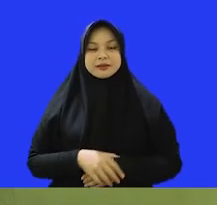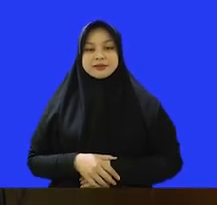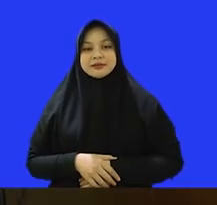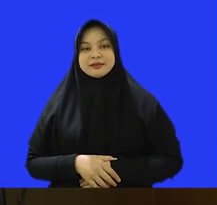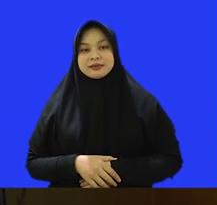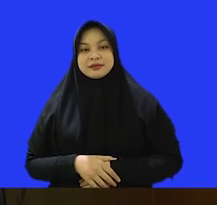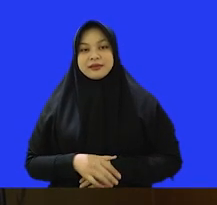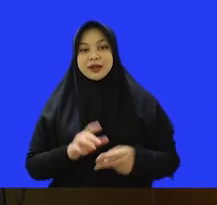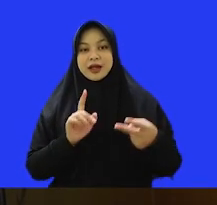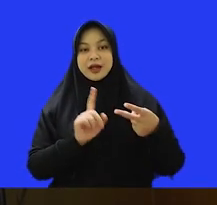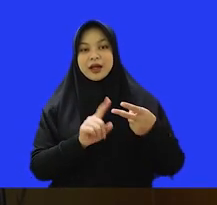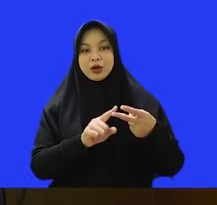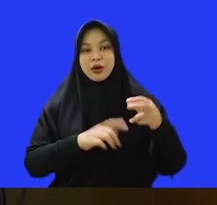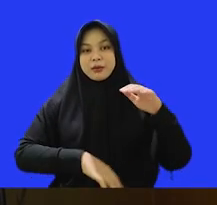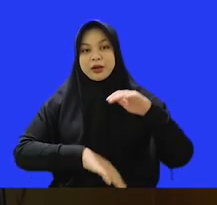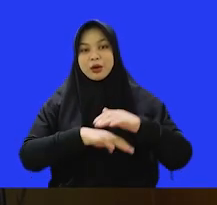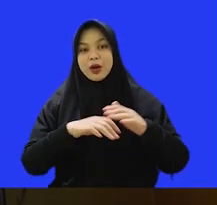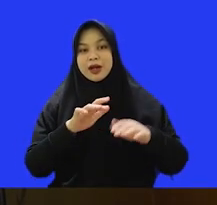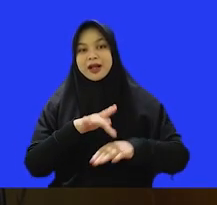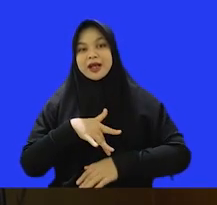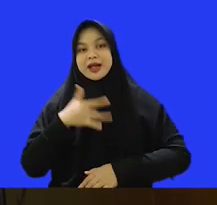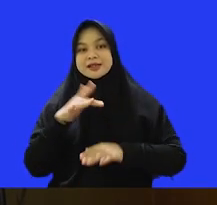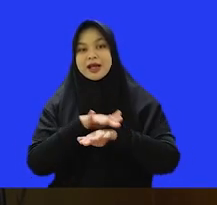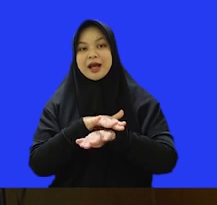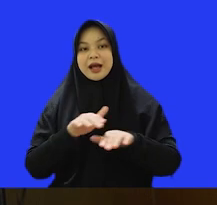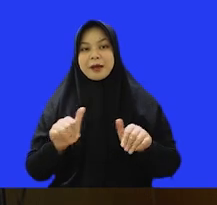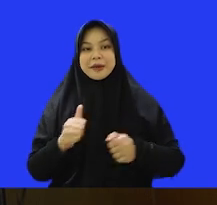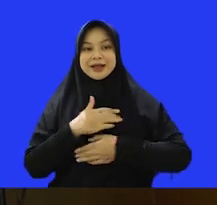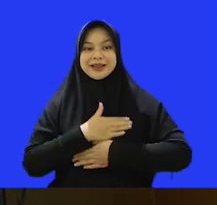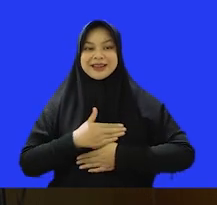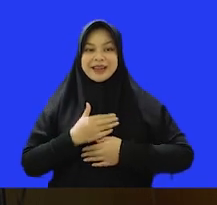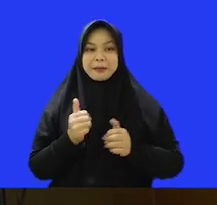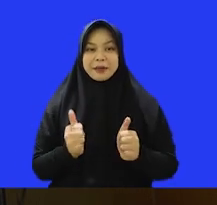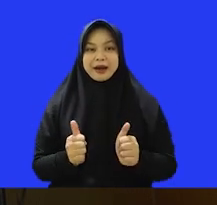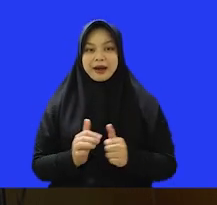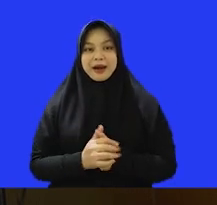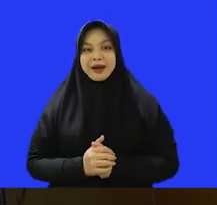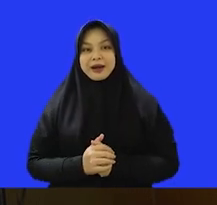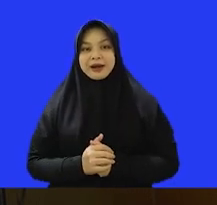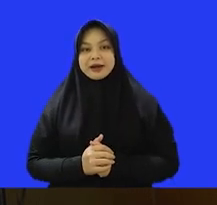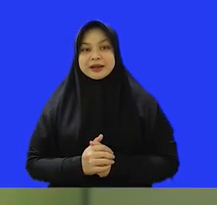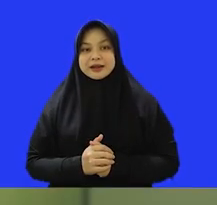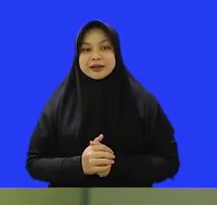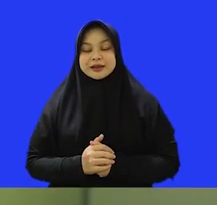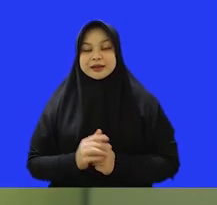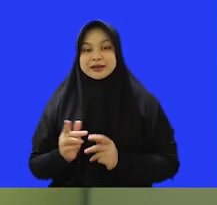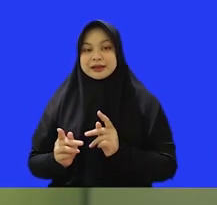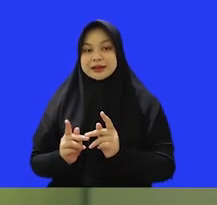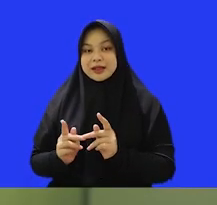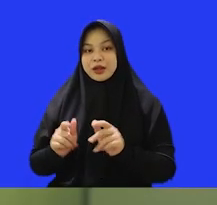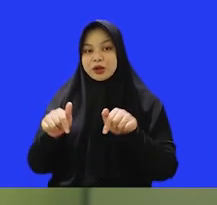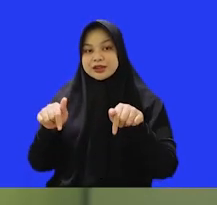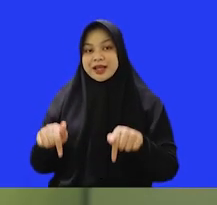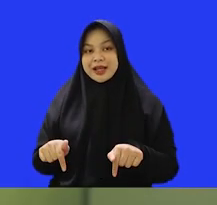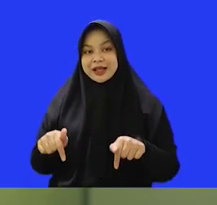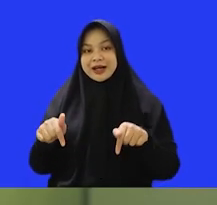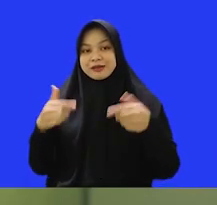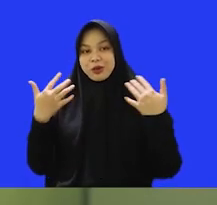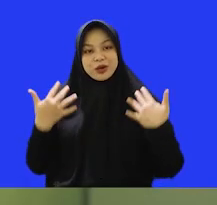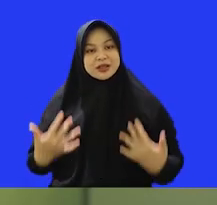Ya. Yang kedua adalah pemenuhan rasa aman dan nyaman. Oh, kalau saat